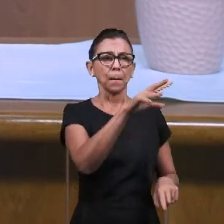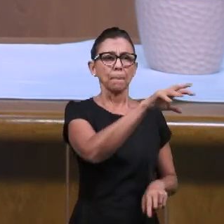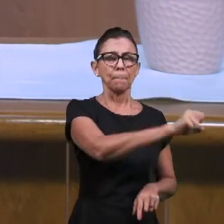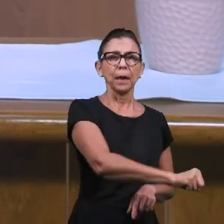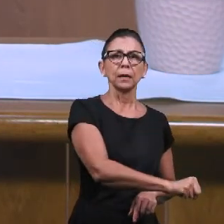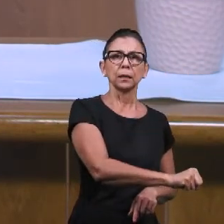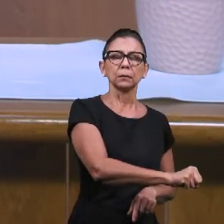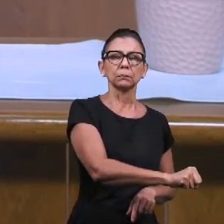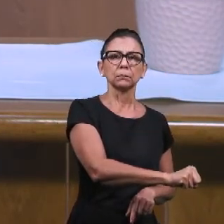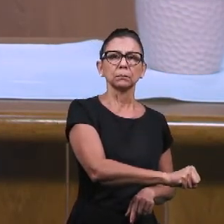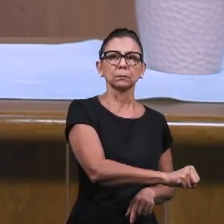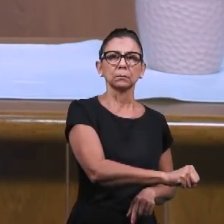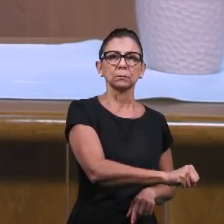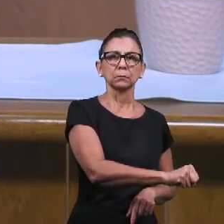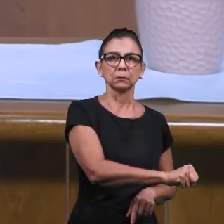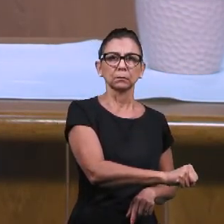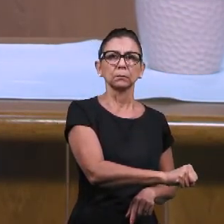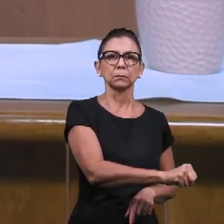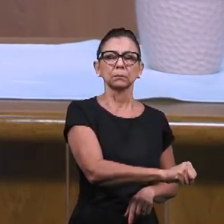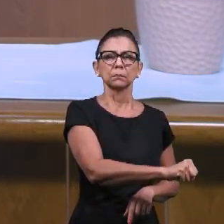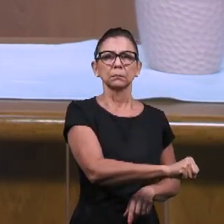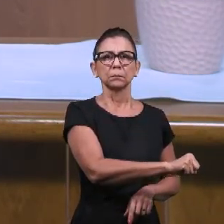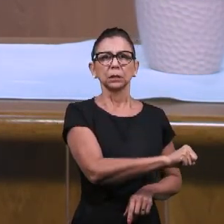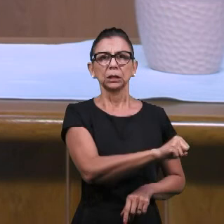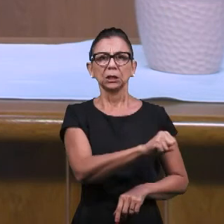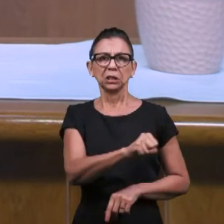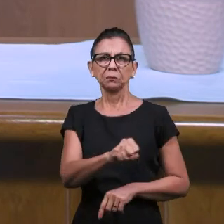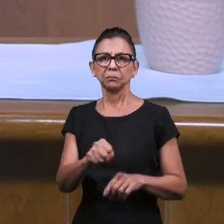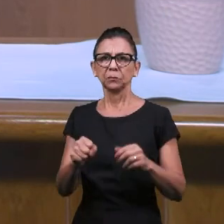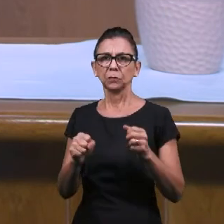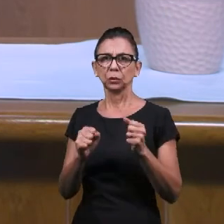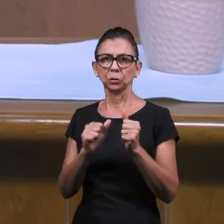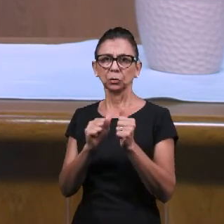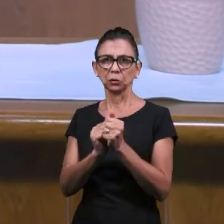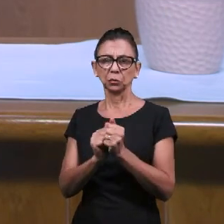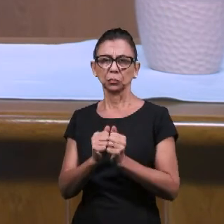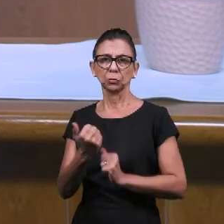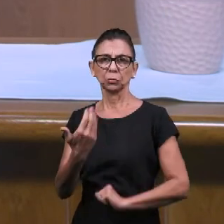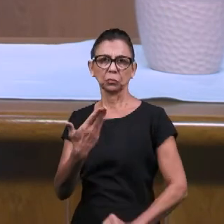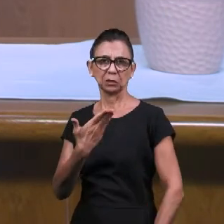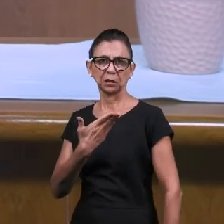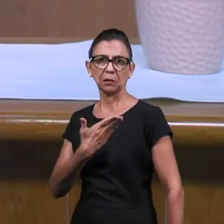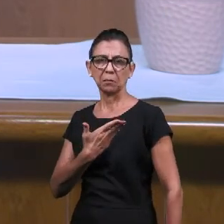предметы, которые были отделены для служения Господу, и он